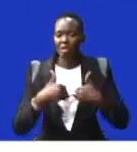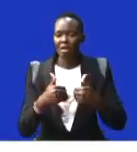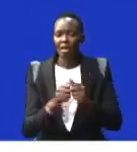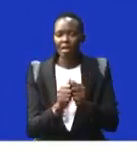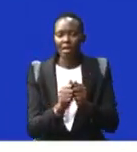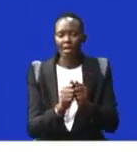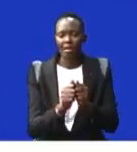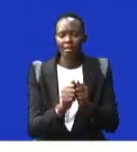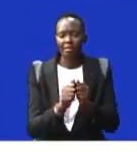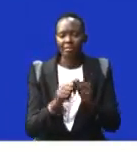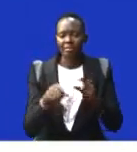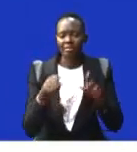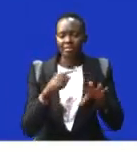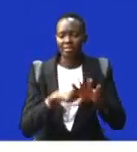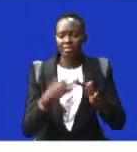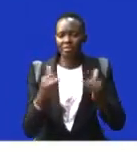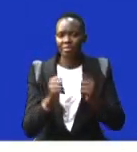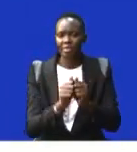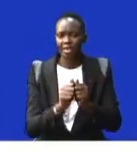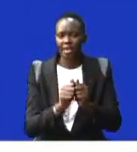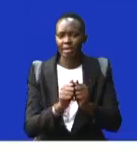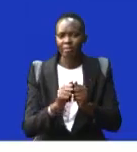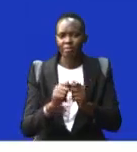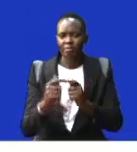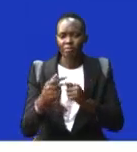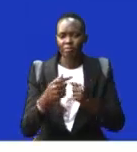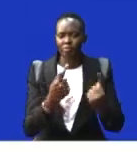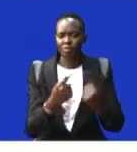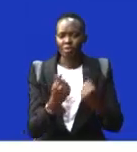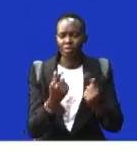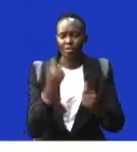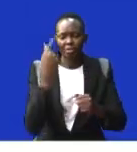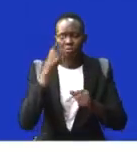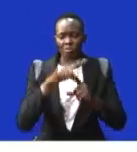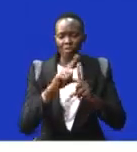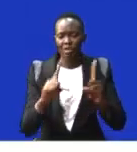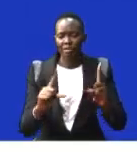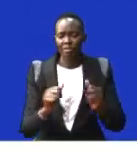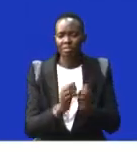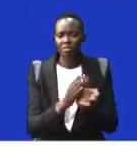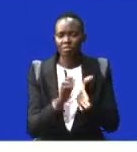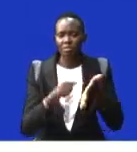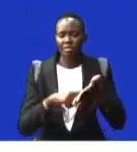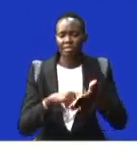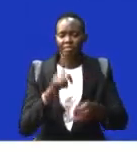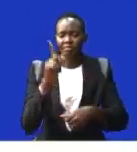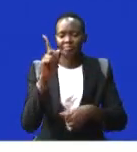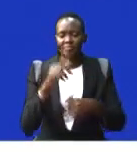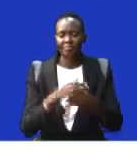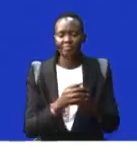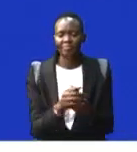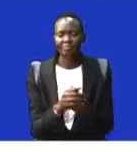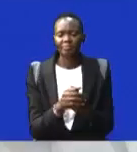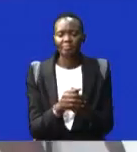eko modhuro e kinde mane gilaro lowo machalo kama nindo. Landa Godfrey nigi ler mathoth.